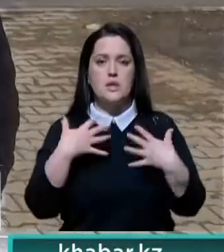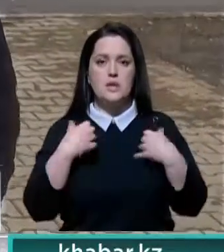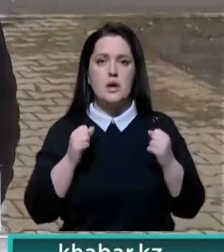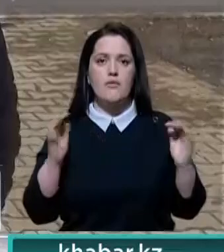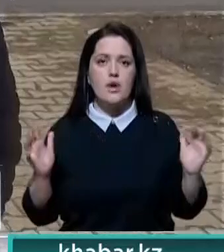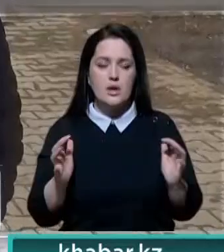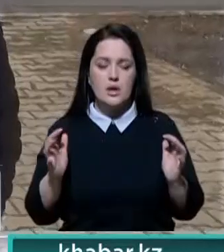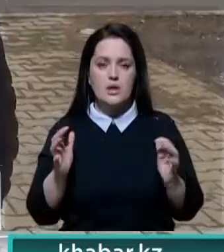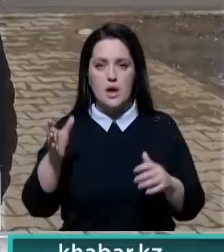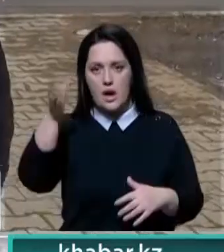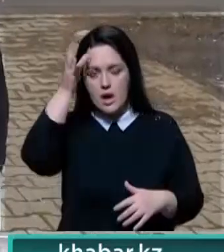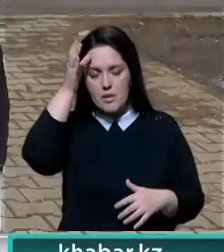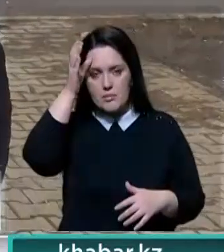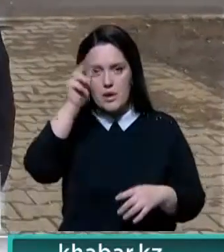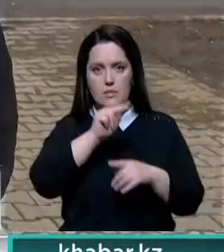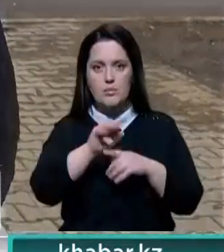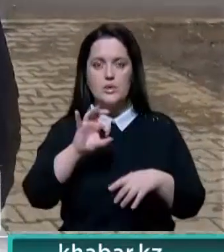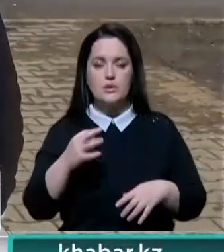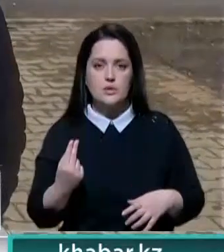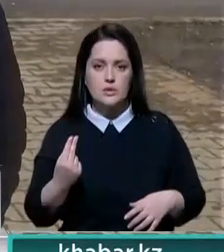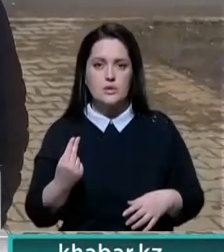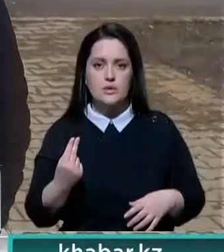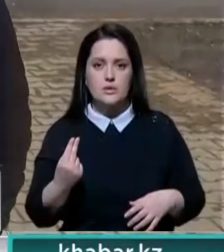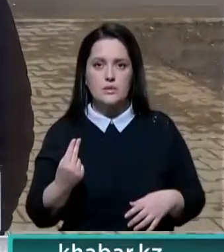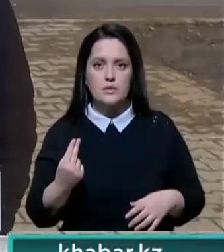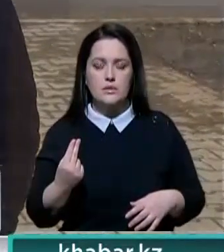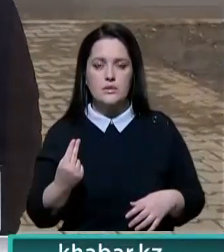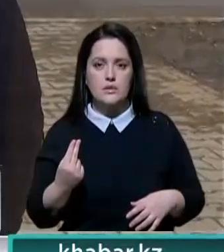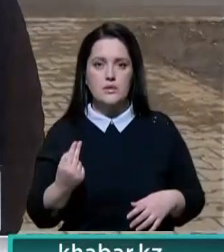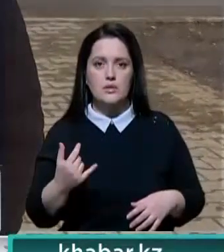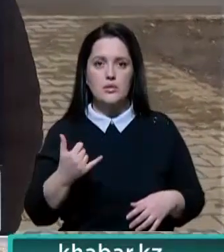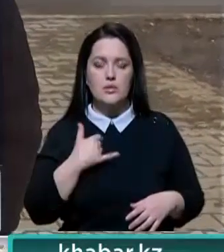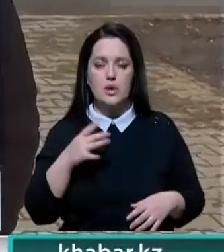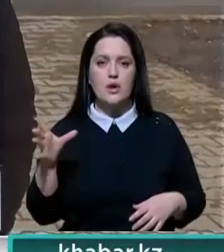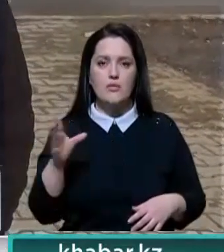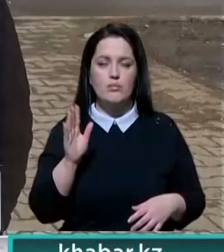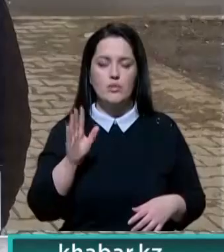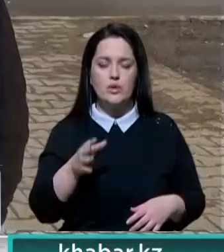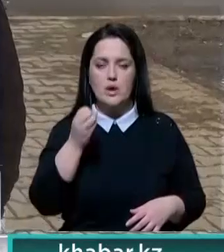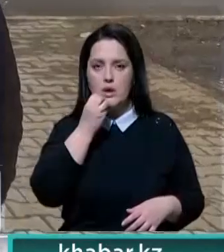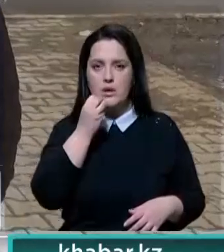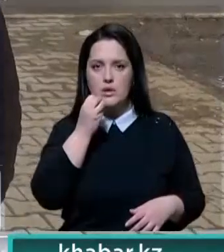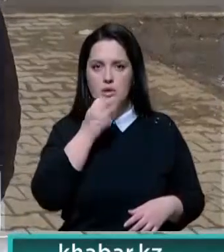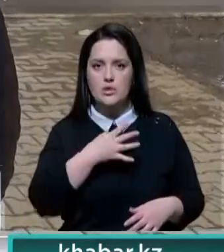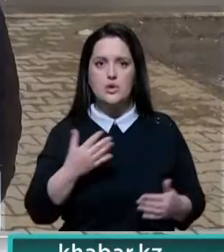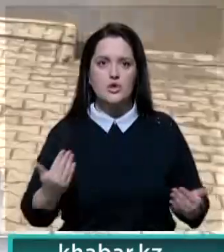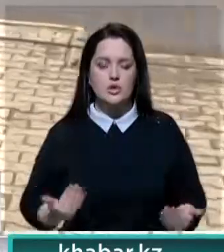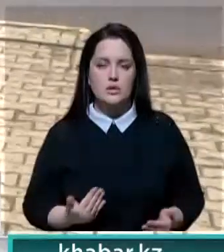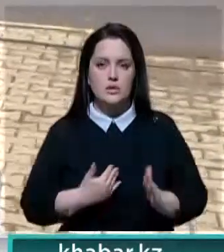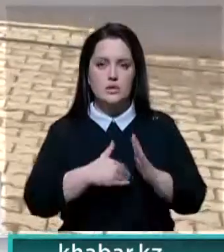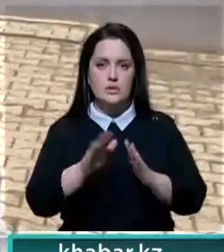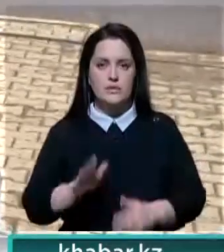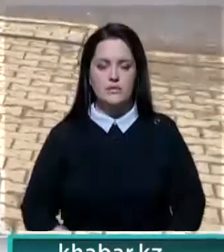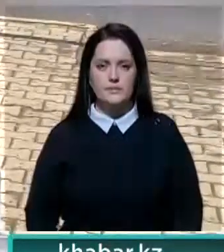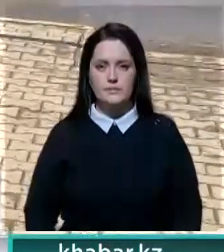здравоохранения, образования, социальной сферы. Я думаю, что у нас все будет хорошо, жизнь улучшается.